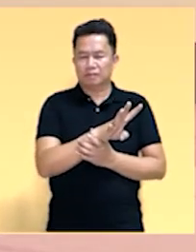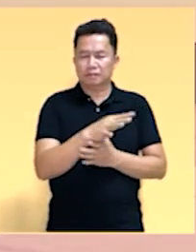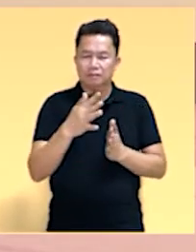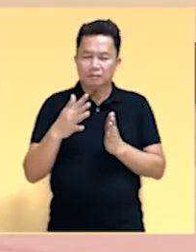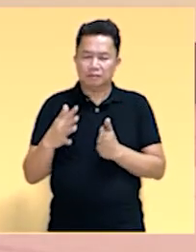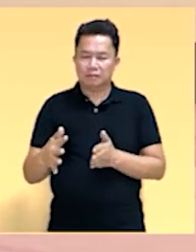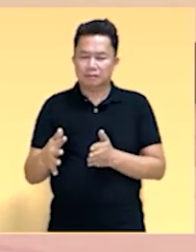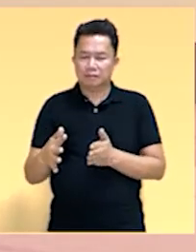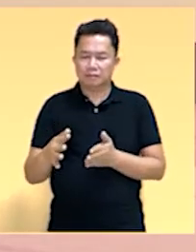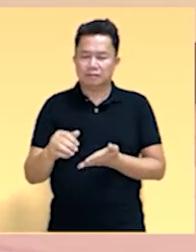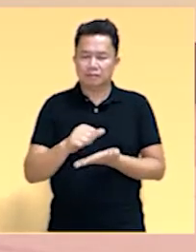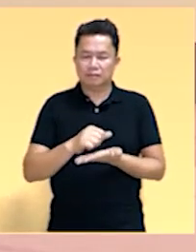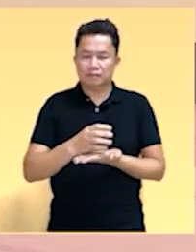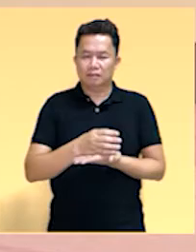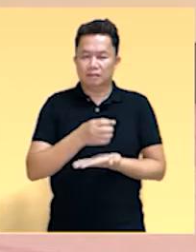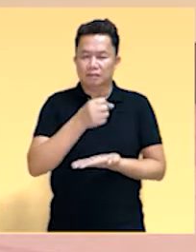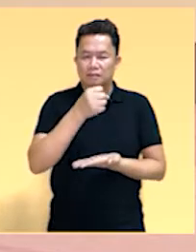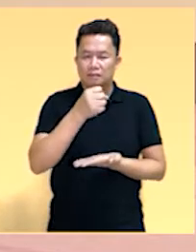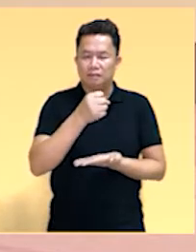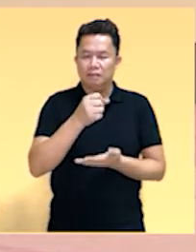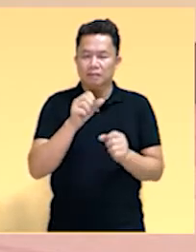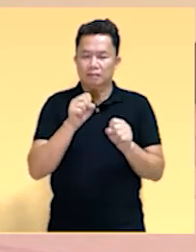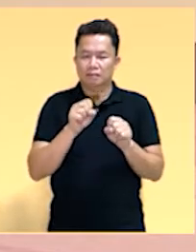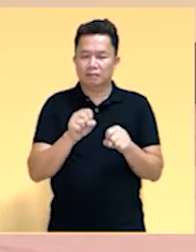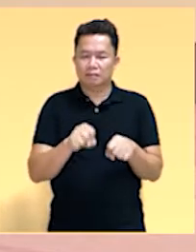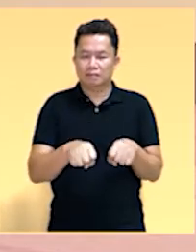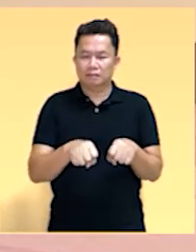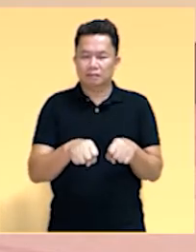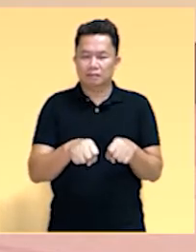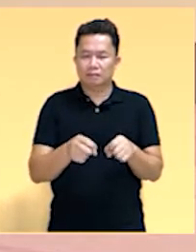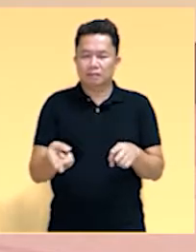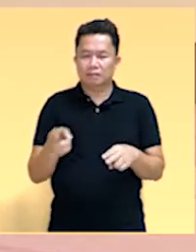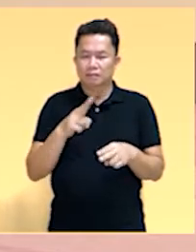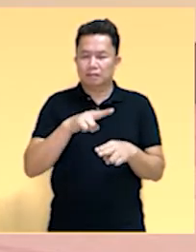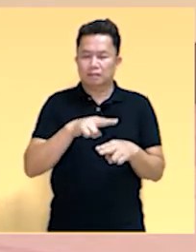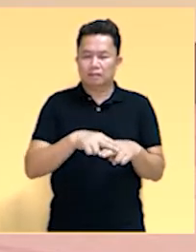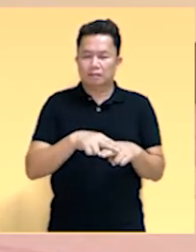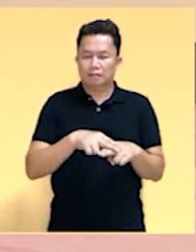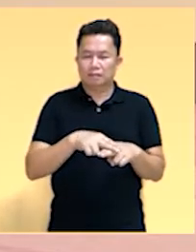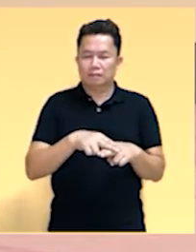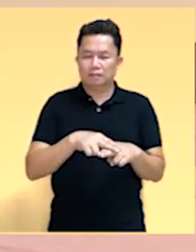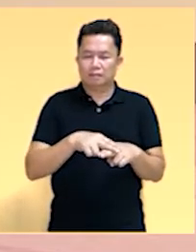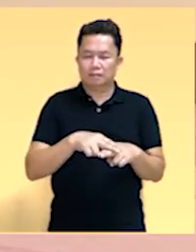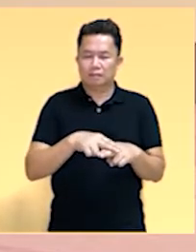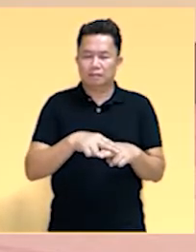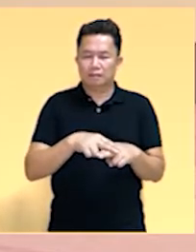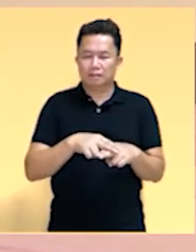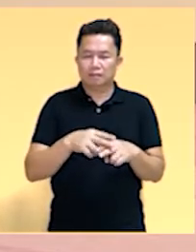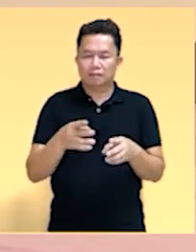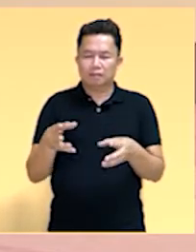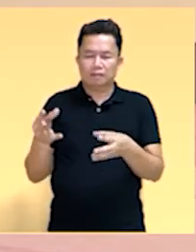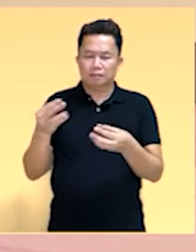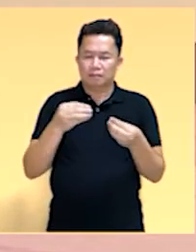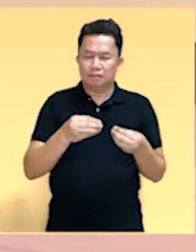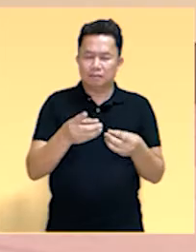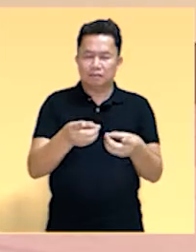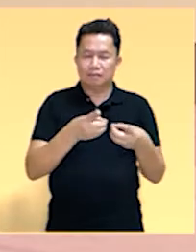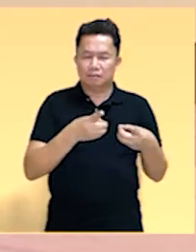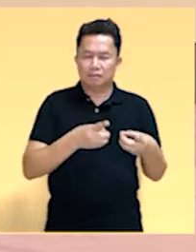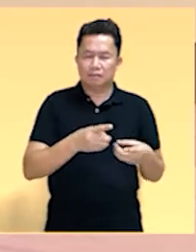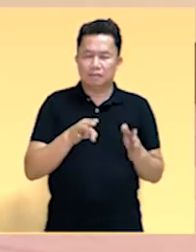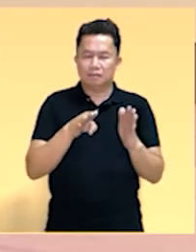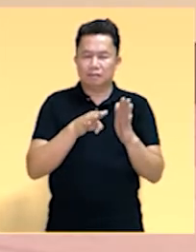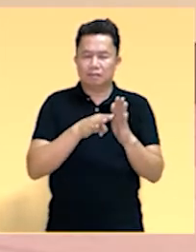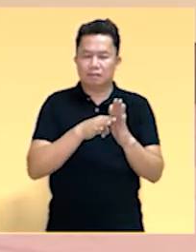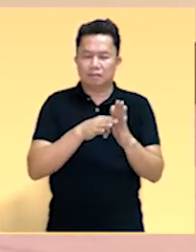$2,144 pa pala ang mga natira nating alcohol bottles. Maaari pa nating gawing karagdagan ang mga ito sa mga paparating pang donation sa